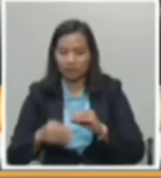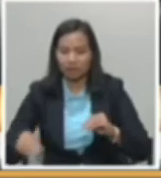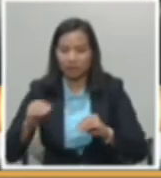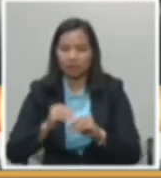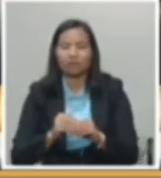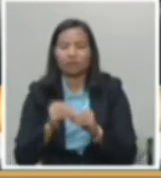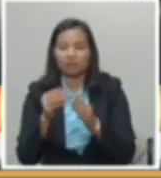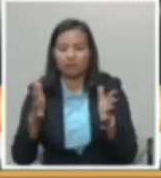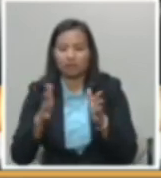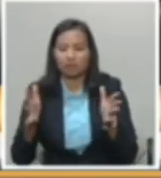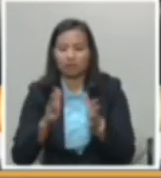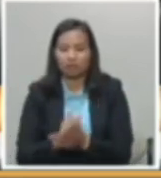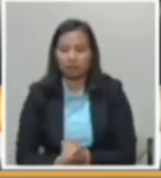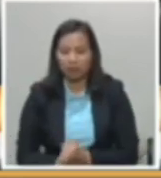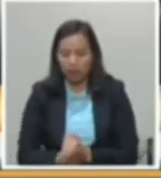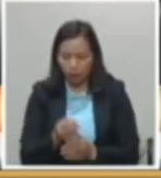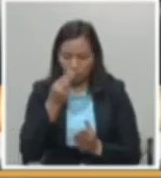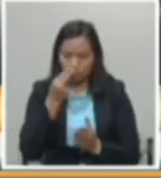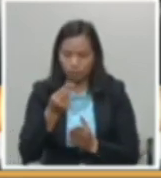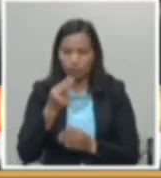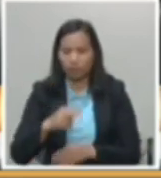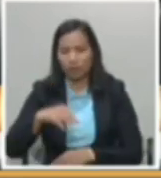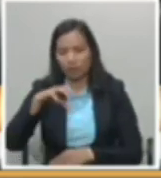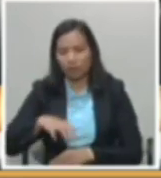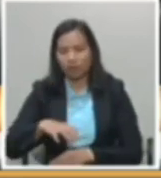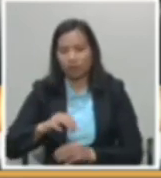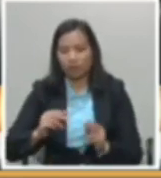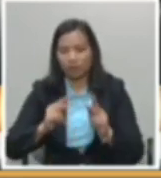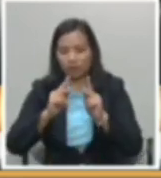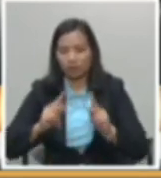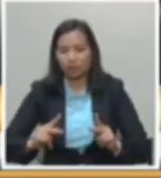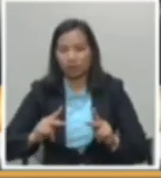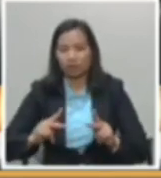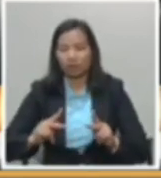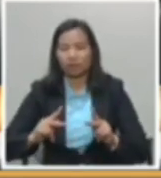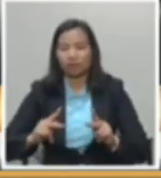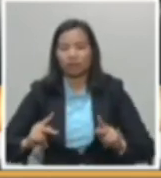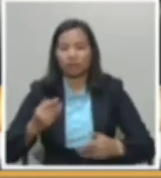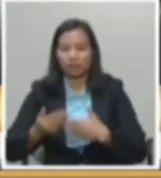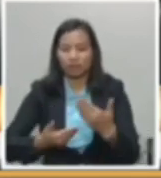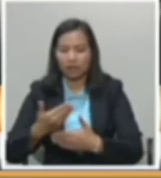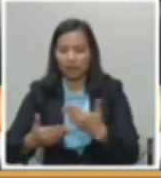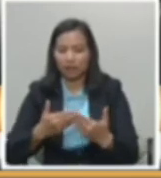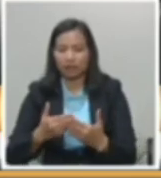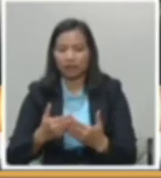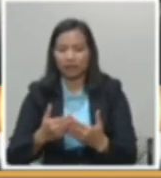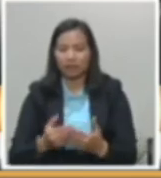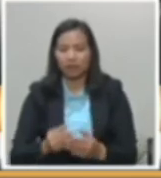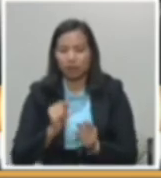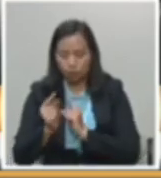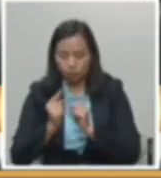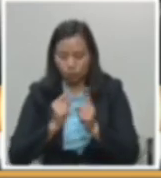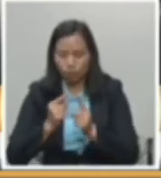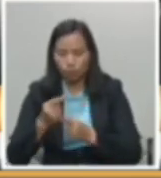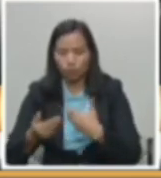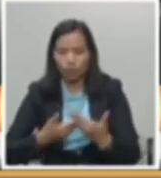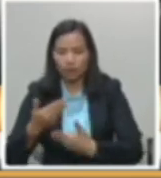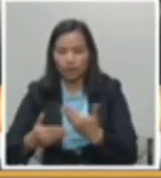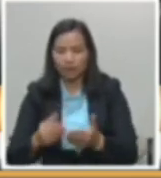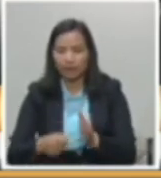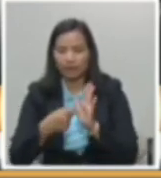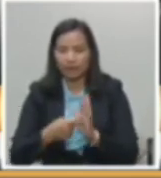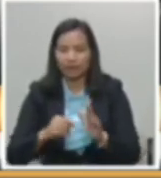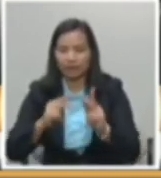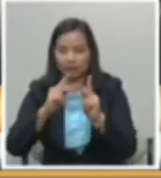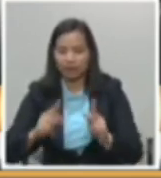กว่านี้เมื่อมาดูหน่วยงานภายใต้กระทรวงพาณิชย์ที่มีภารกิจในการเจรจาการค้าโดยตรงอย่างเช่นกรมเจ